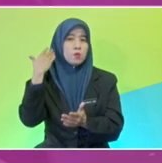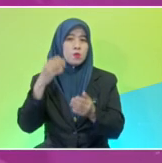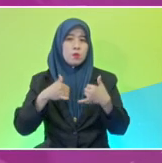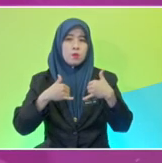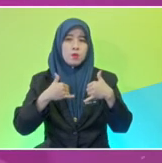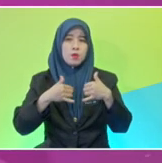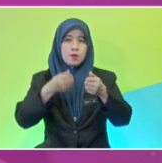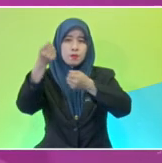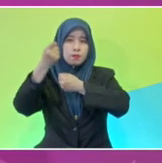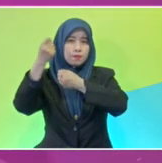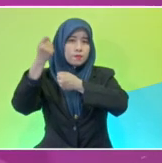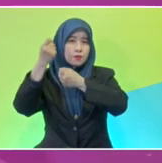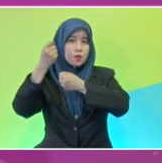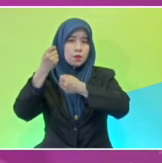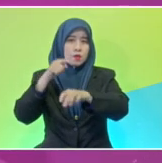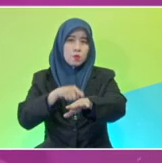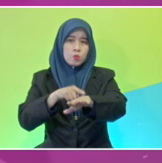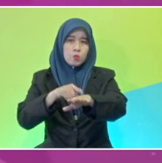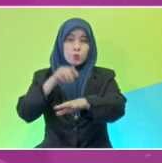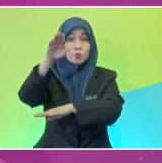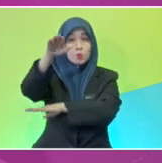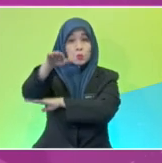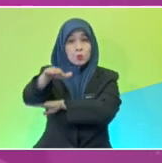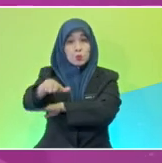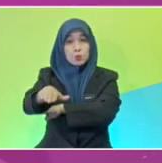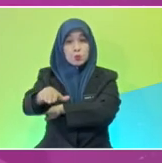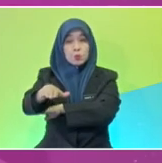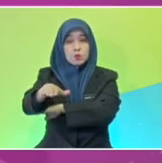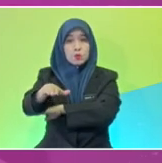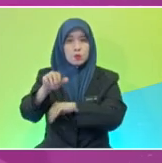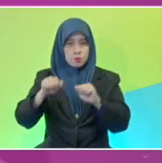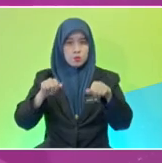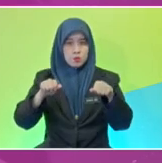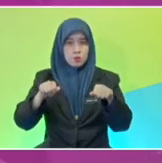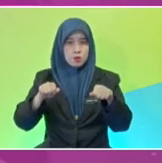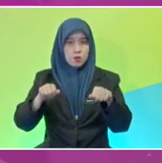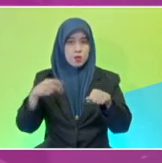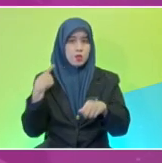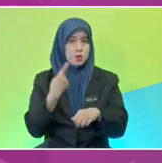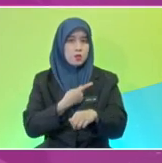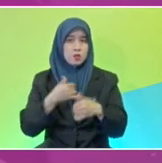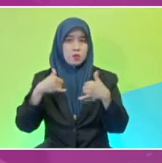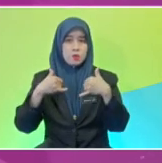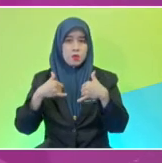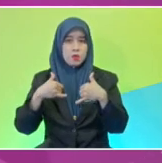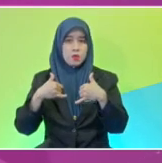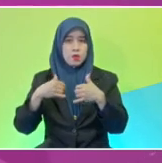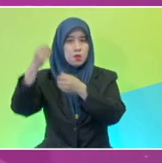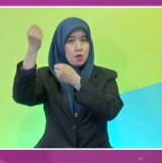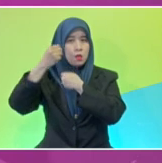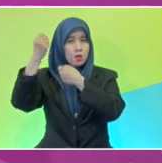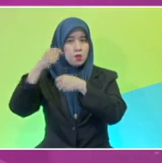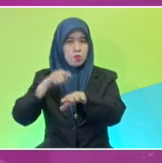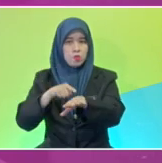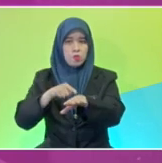di waktu petang. Ya, betul. Pada waktu petang. Boleh tak kalau kita main layang-layang pada waktu malam? Jangan,